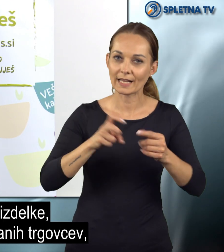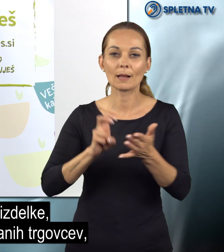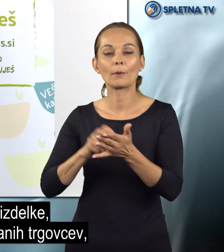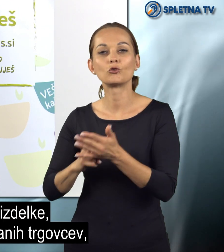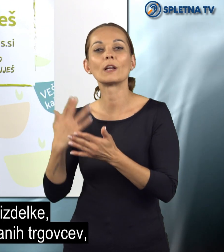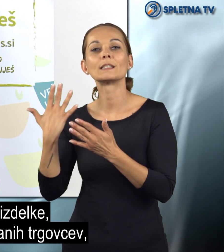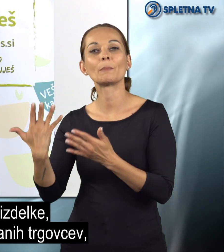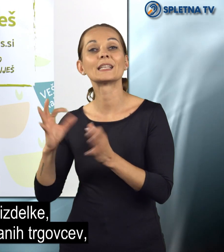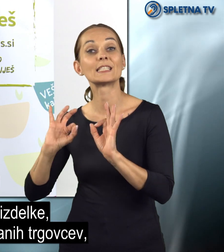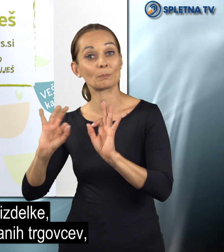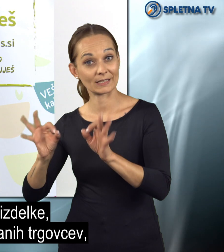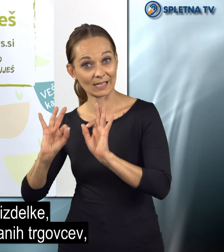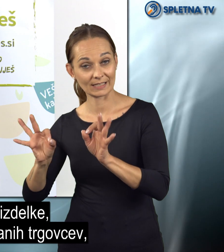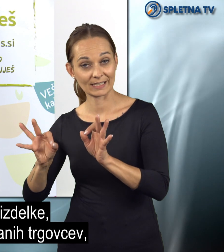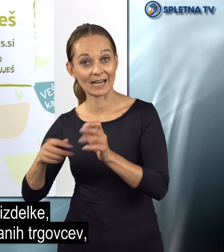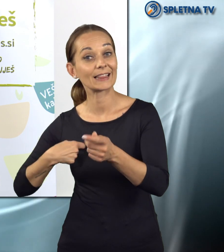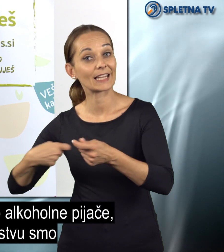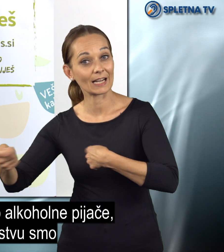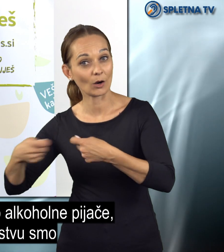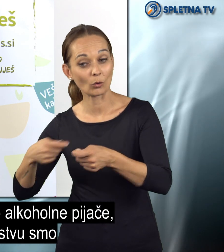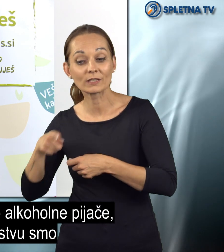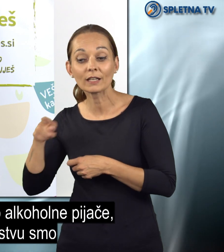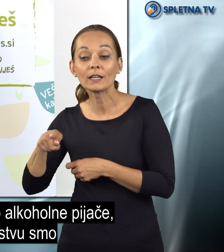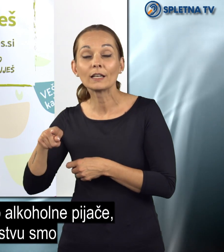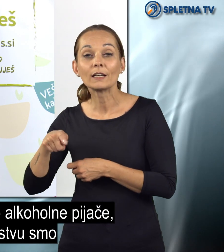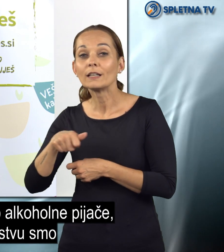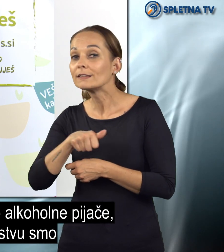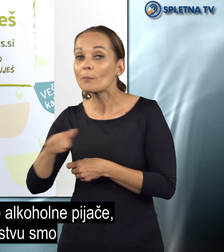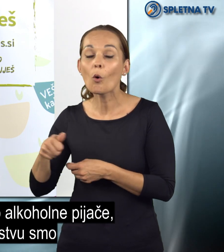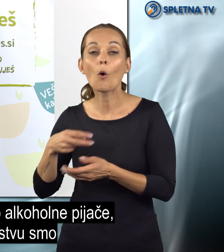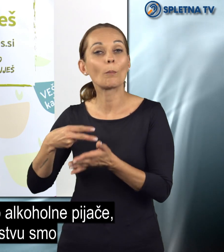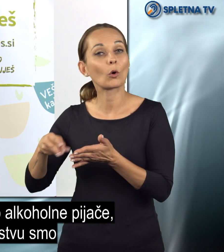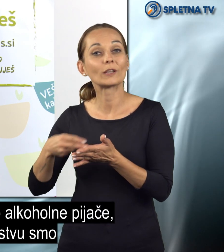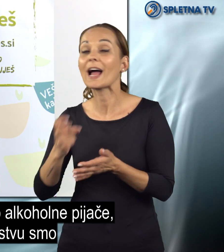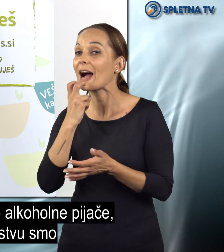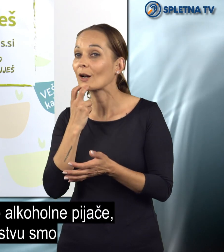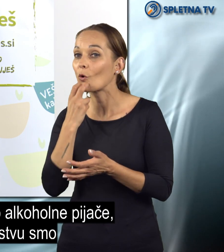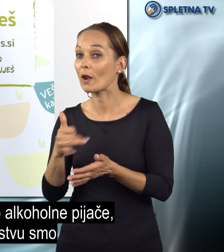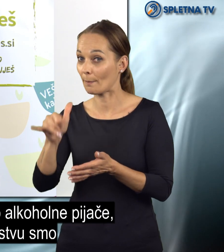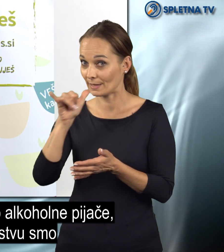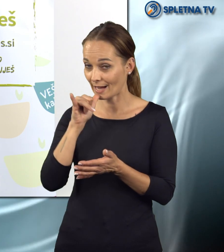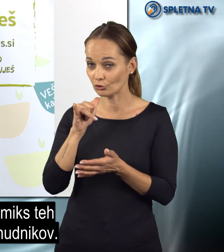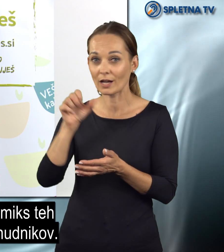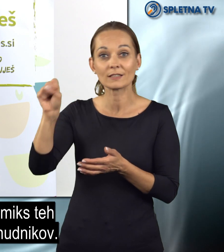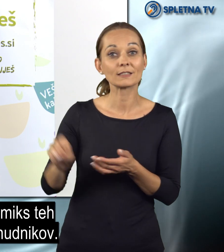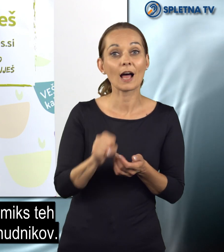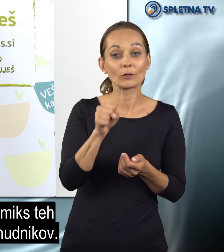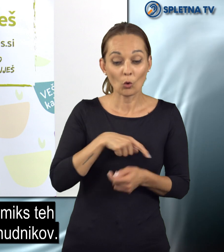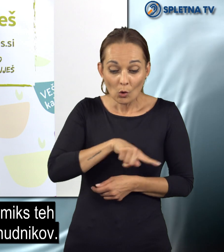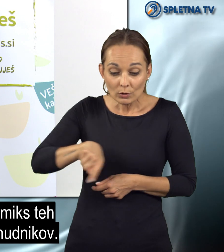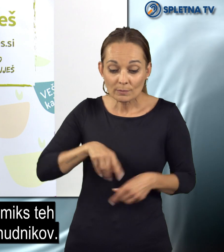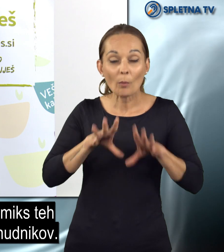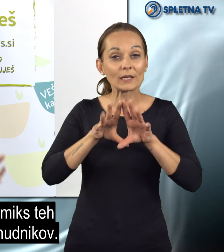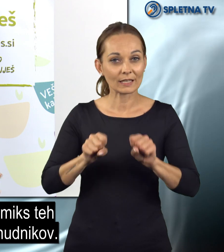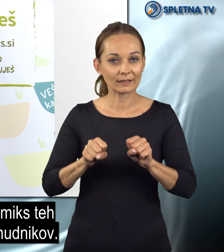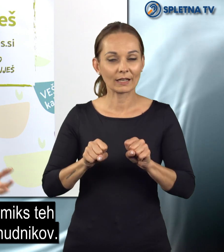5 specializiranih trgovcev, ki prodajajo izključno alkoholne pijače. Tako da v bistvu smo naredili, če rečem